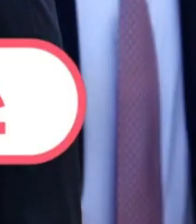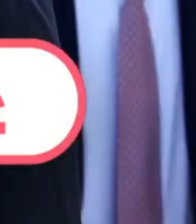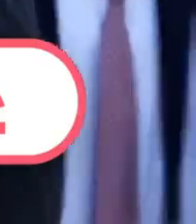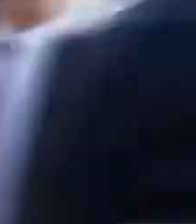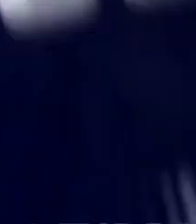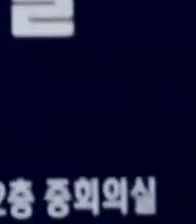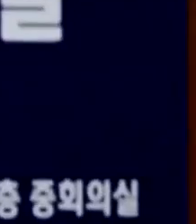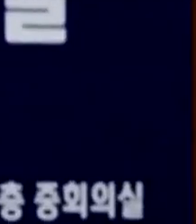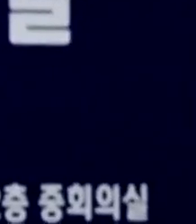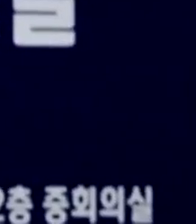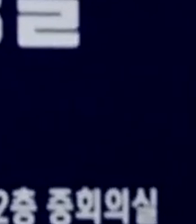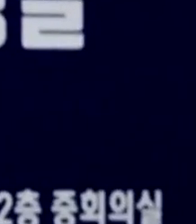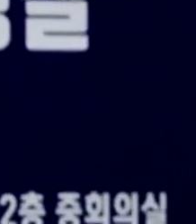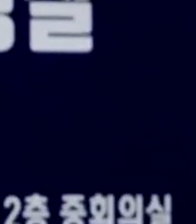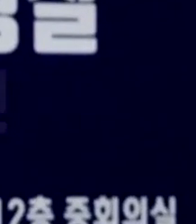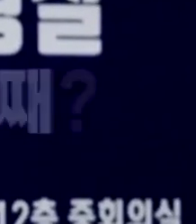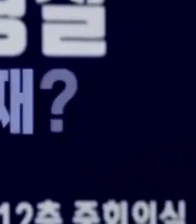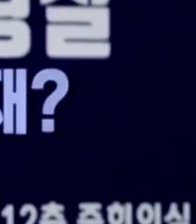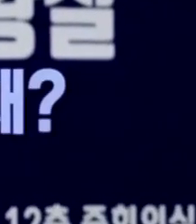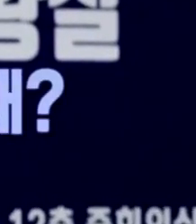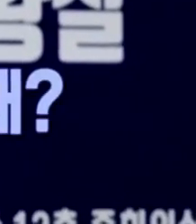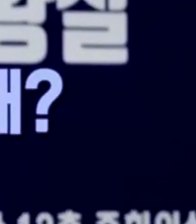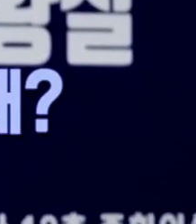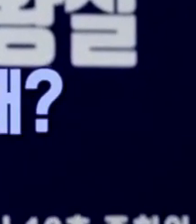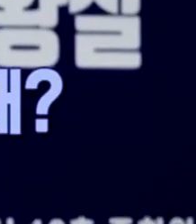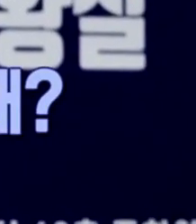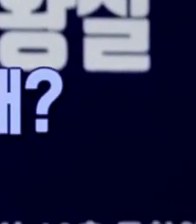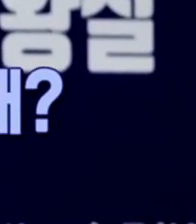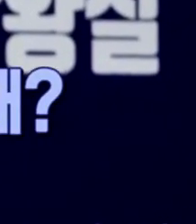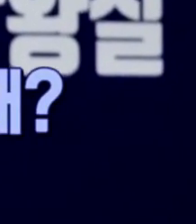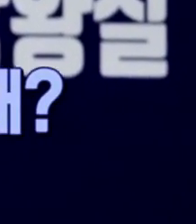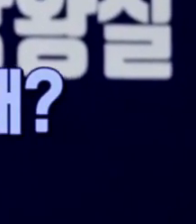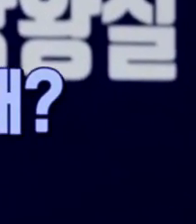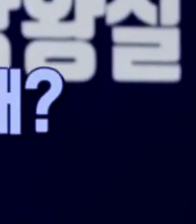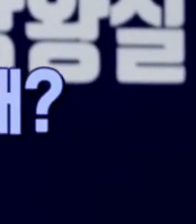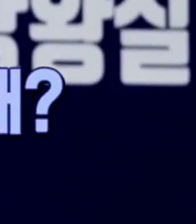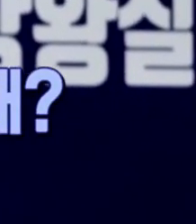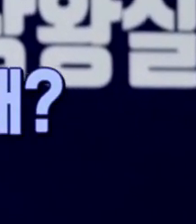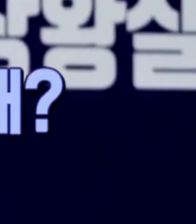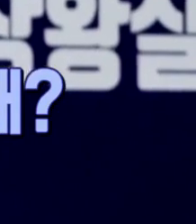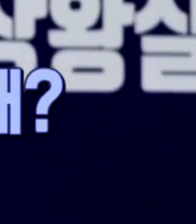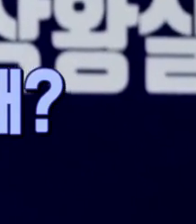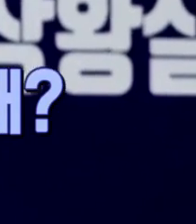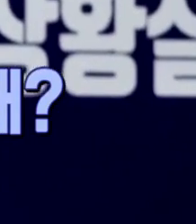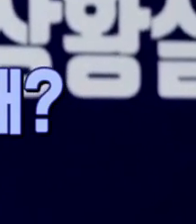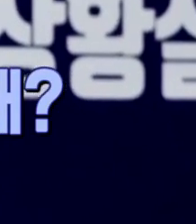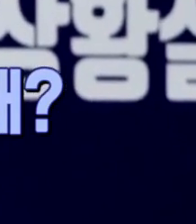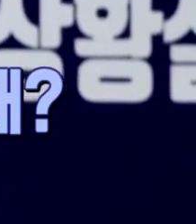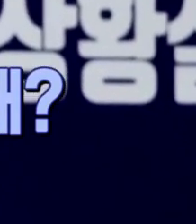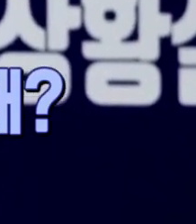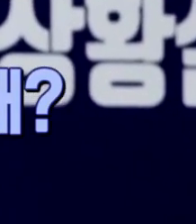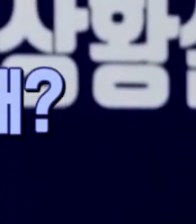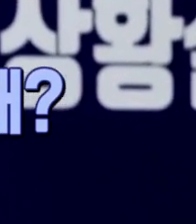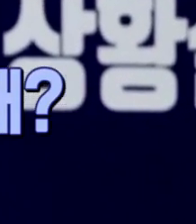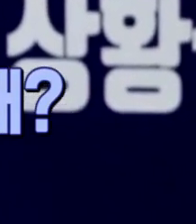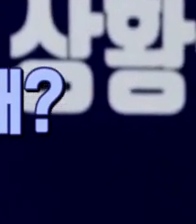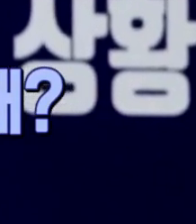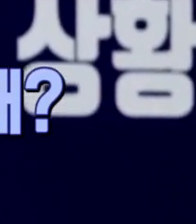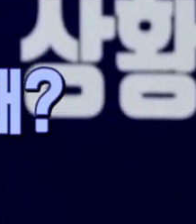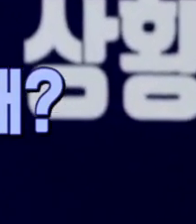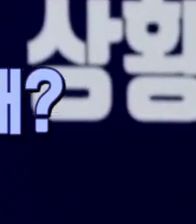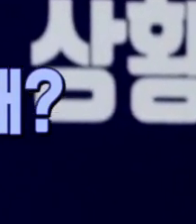우 써 며칠 제야 태우는게 날